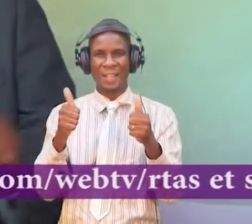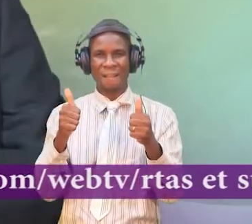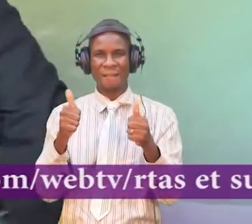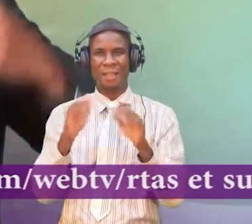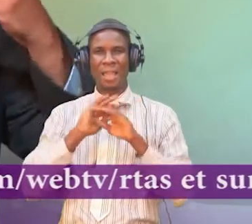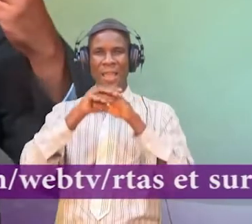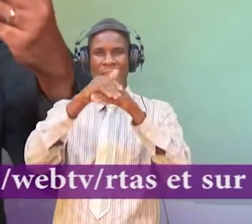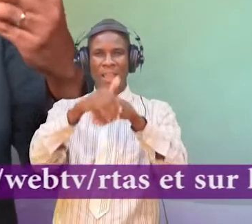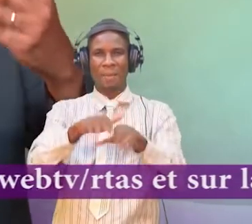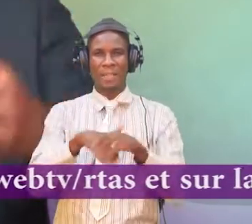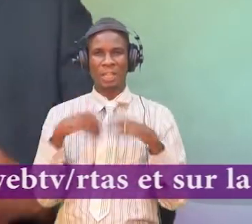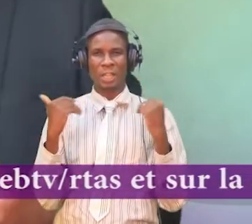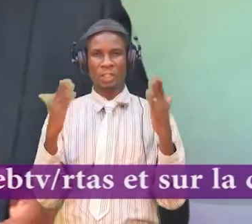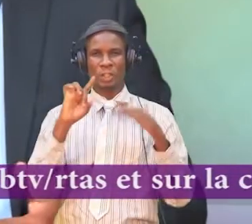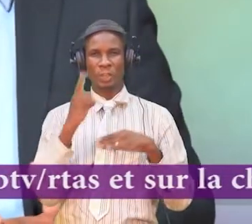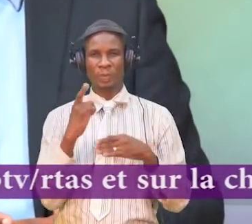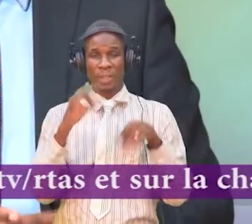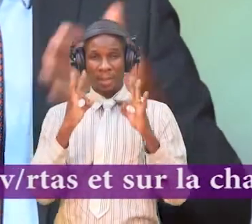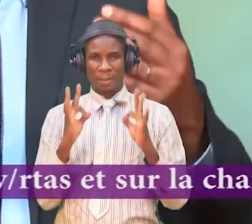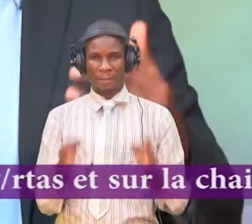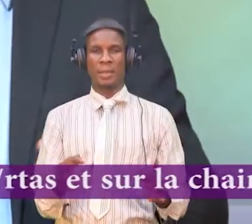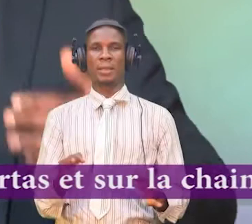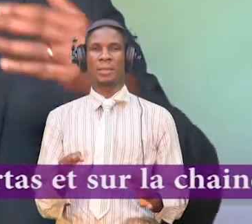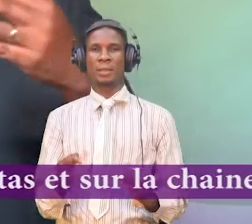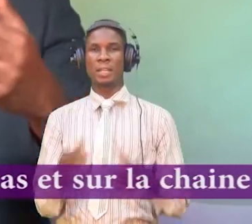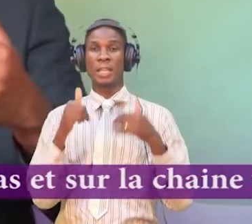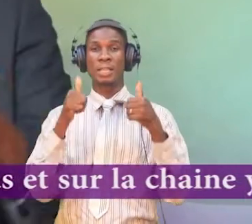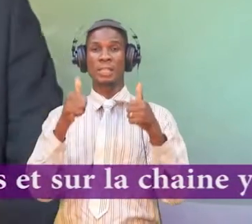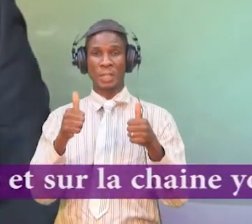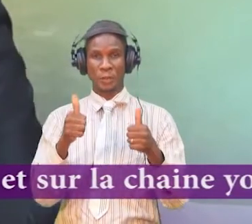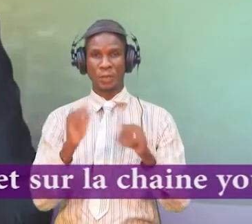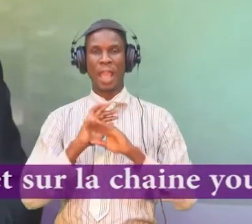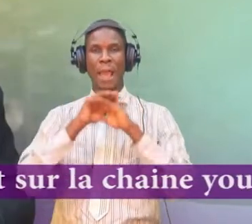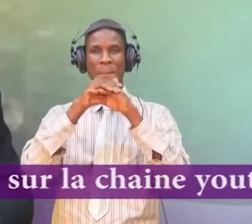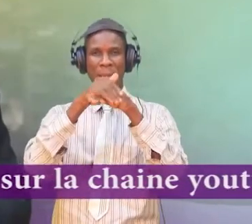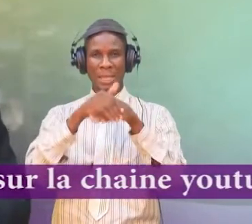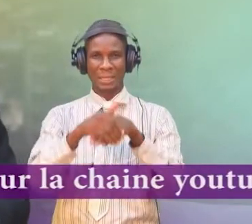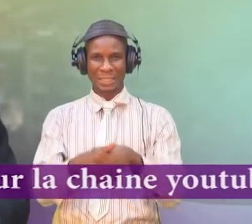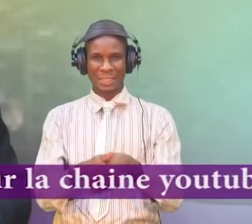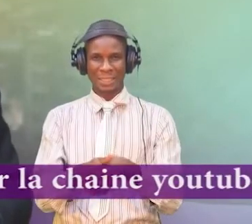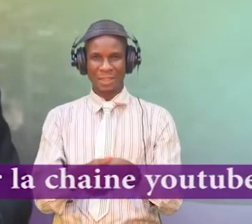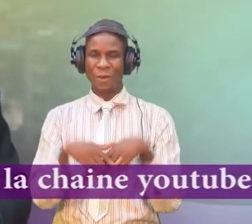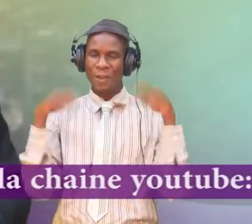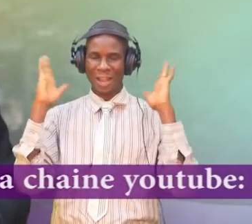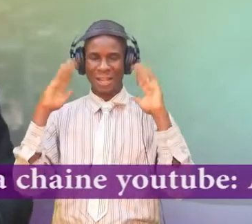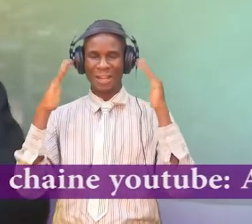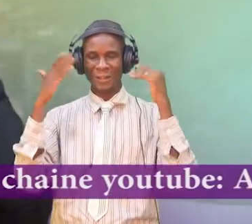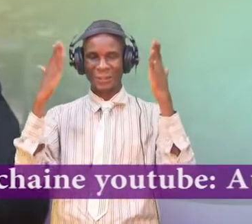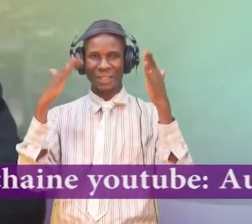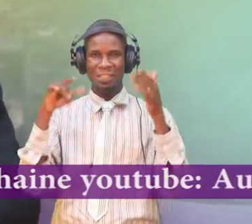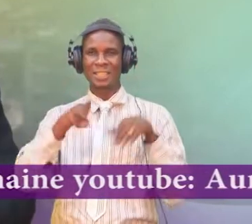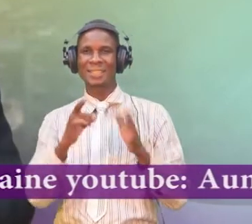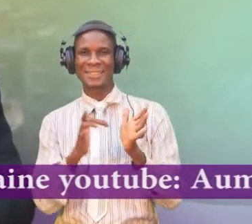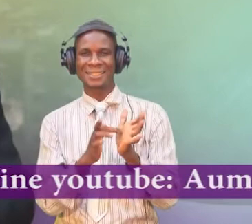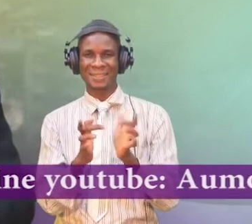te lobiko oyo ezali ya nzambe na bango mpe lobiko yango ezali pe ya mwana na mpate